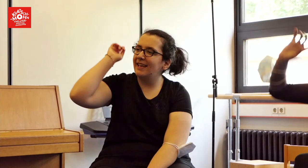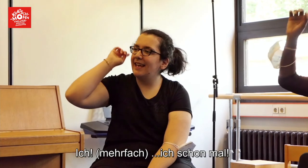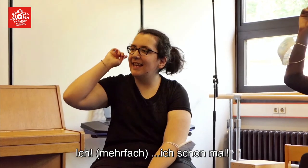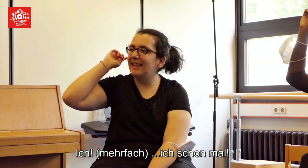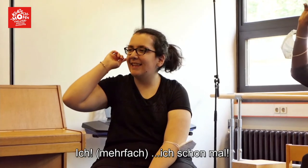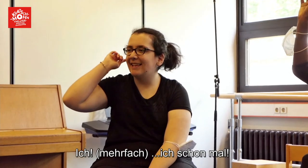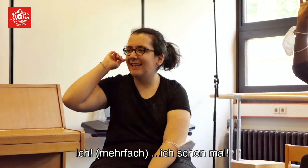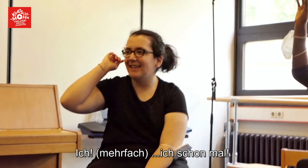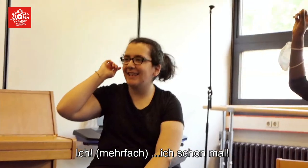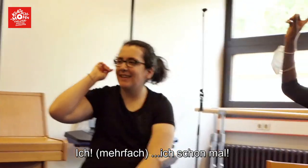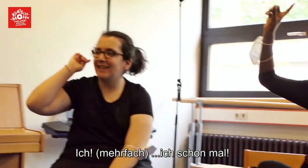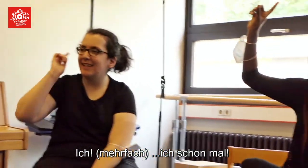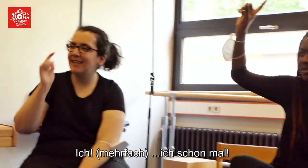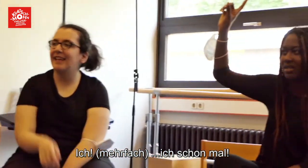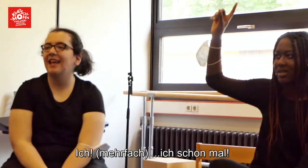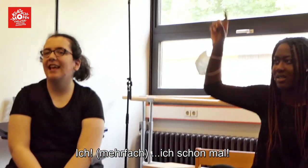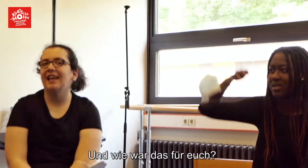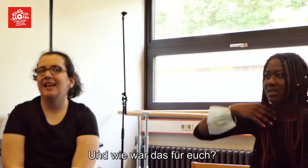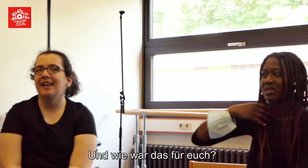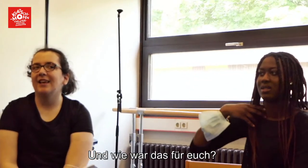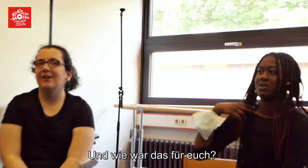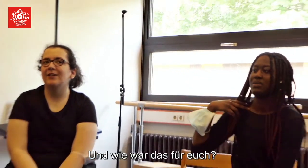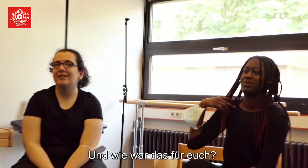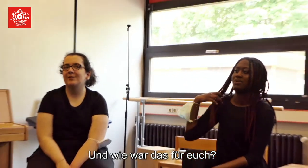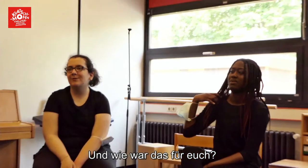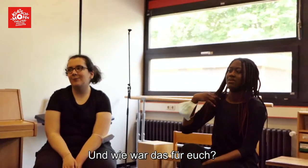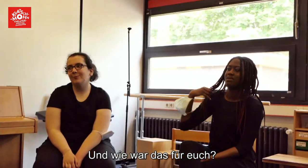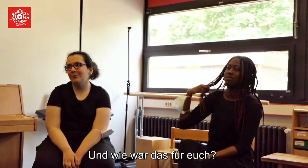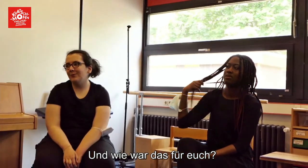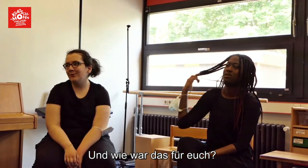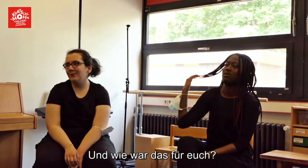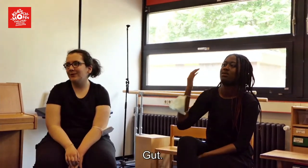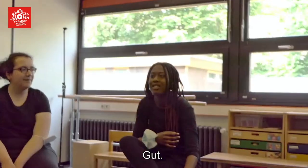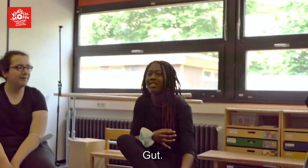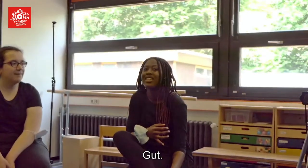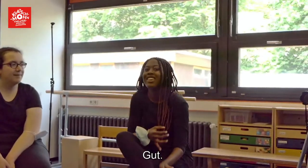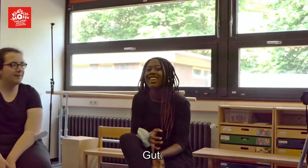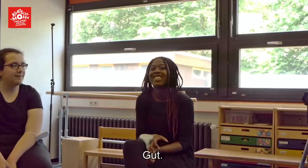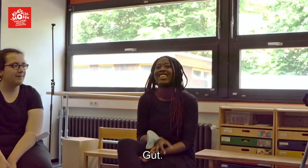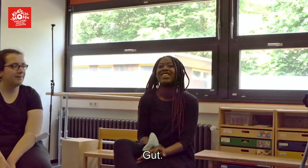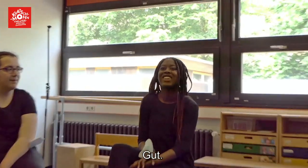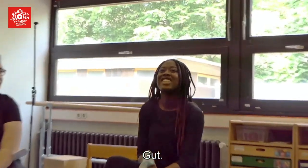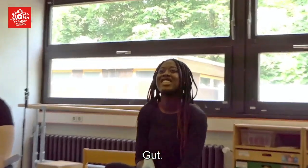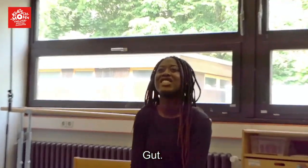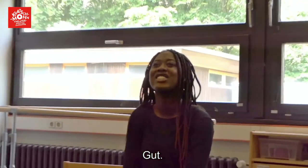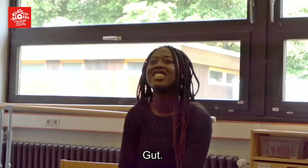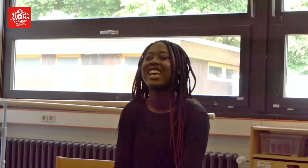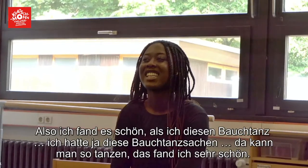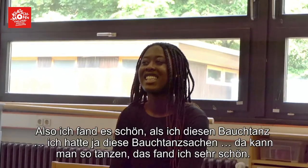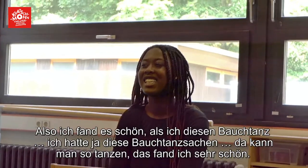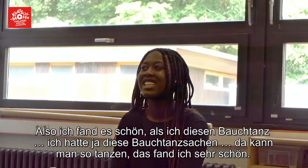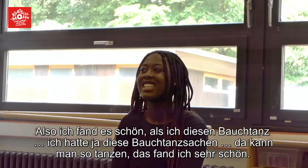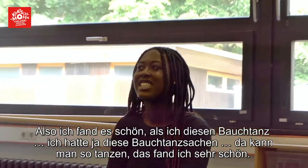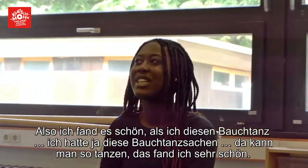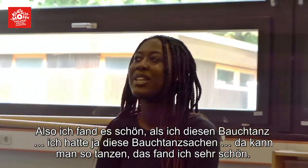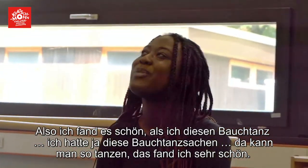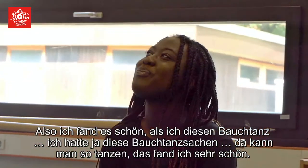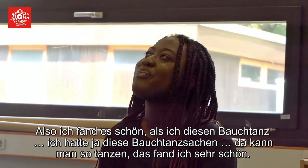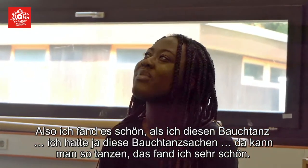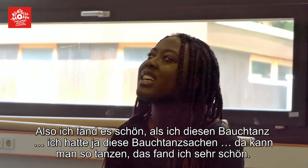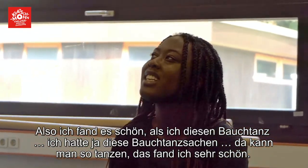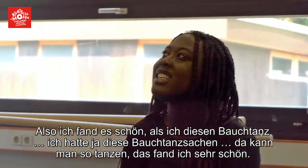Klatschmann dabei. Immer. Und wie war das für euch? Gut. Also ich fand es schön, als